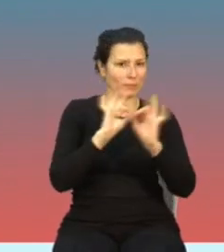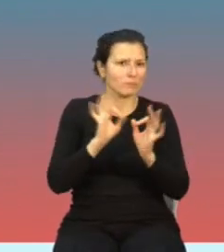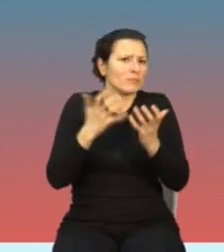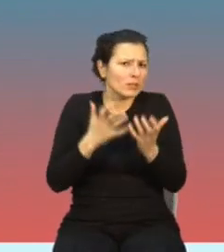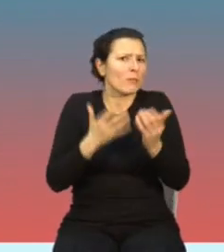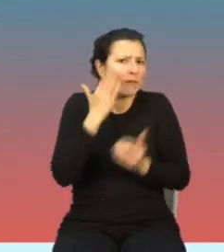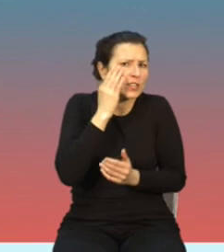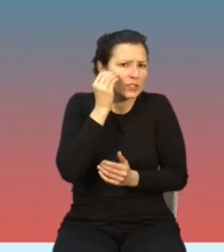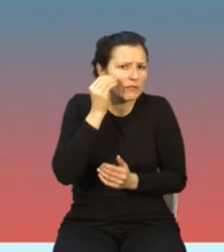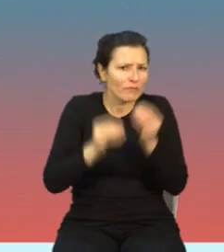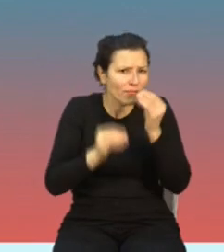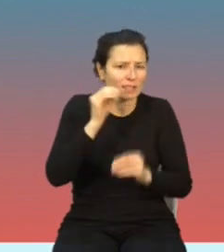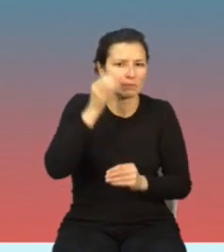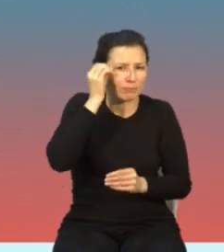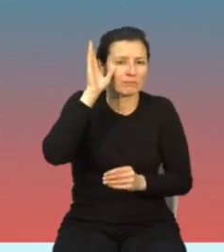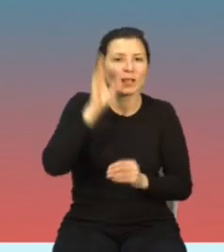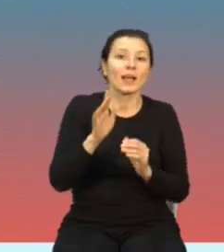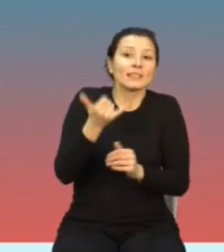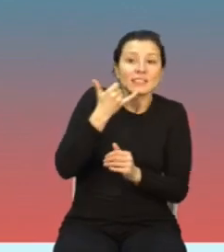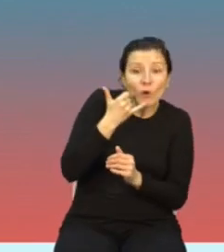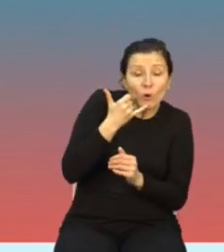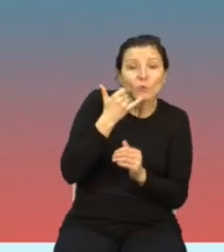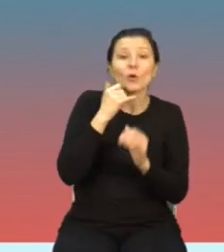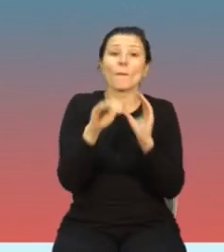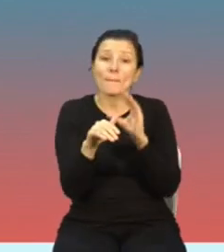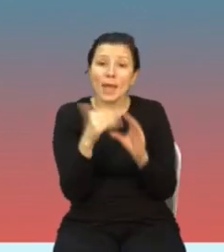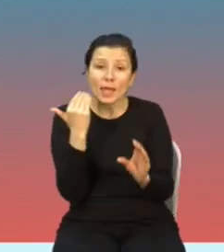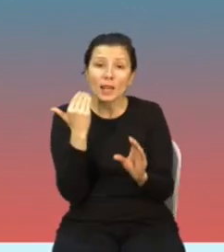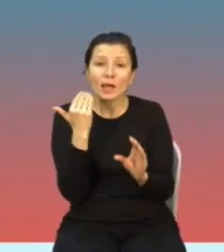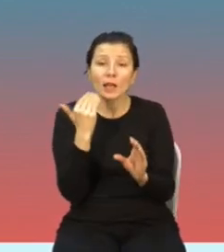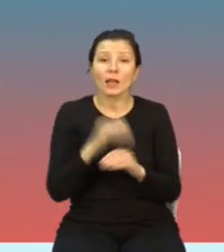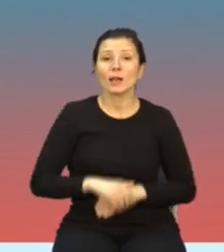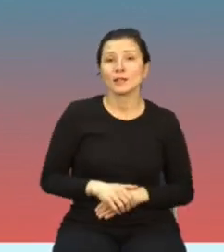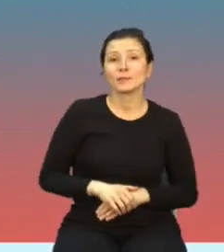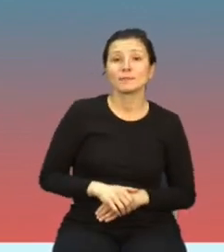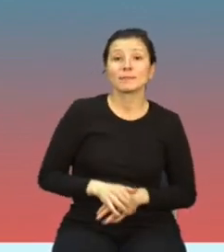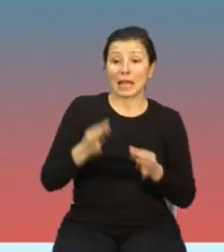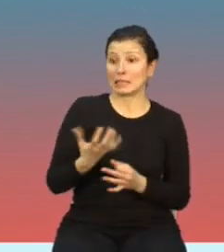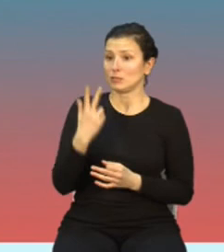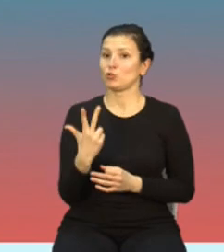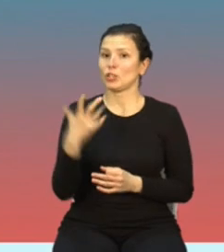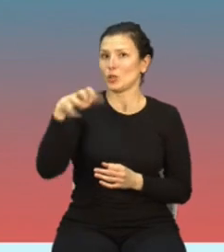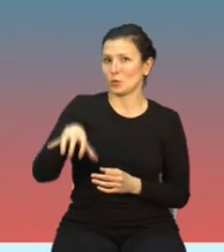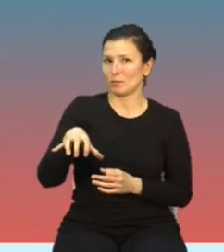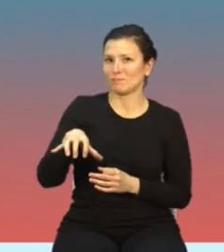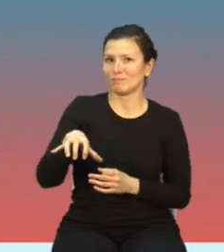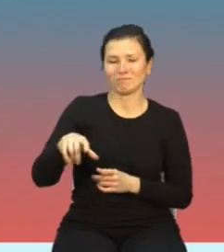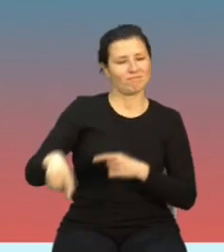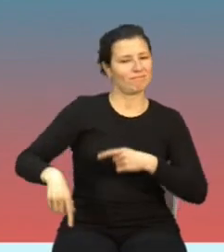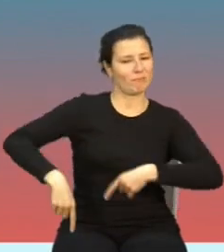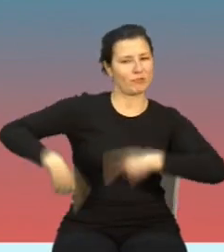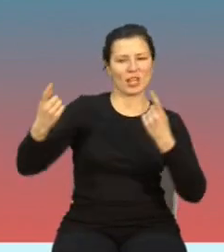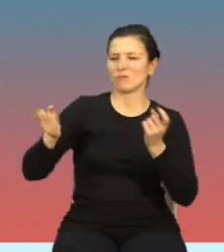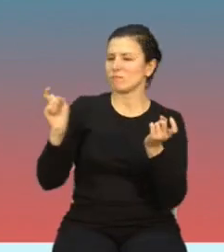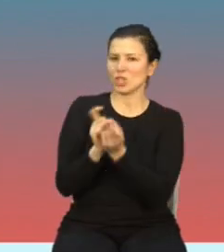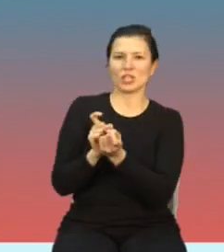wiedzieć więcej. Dzwonią do nas, przesyłają do nas maile. I teraz mamy też trzecią grupę. To są przekonani